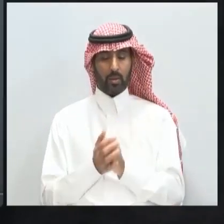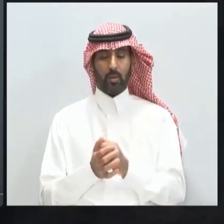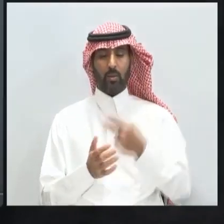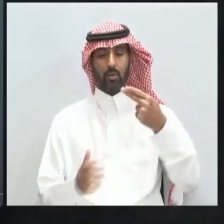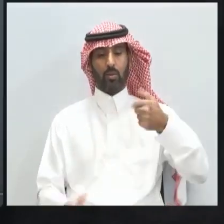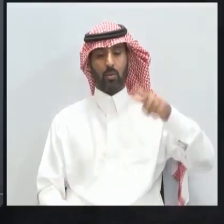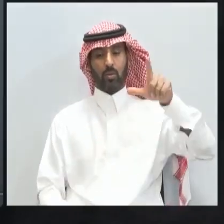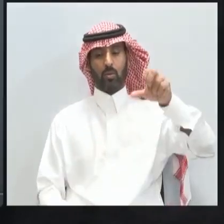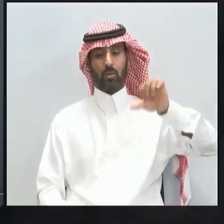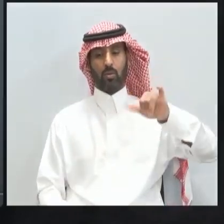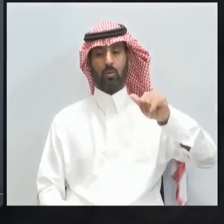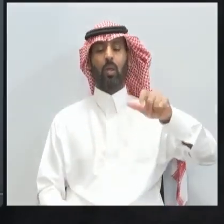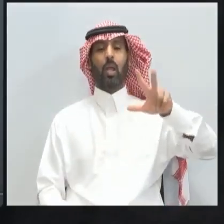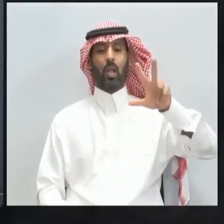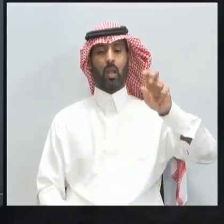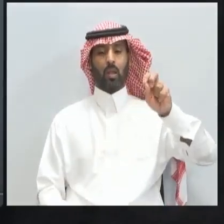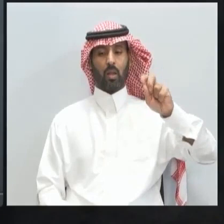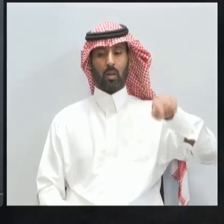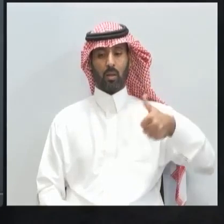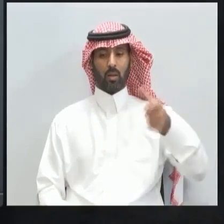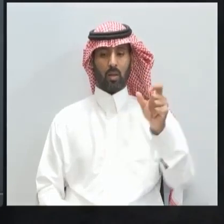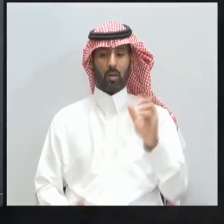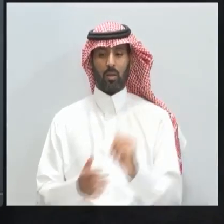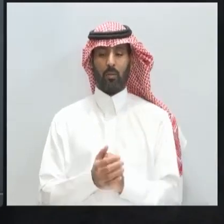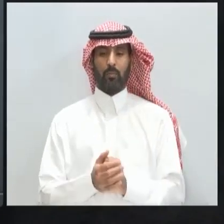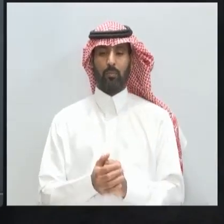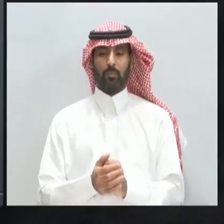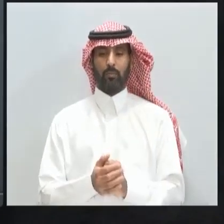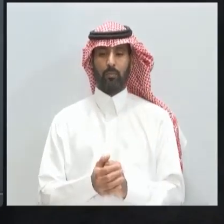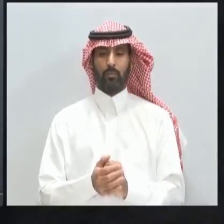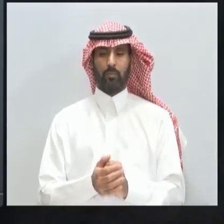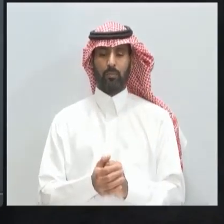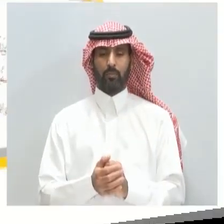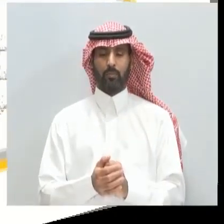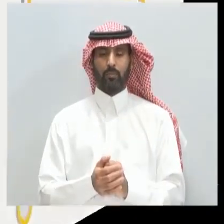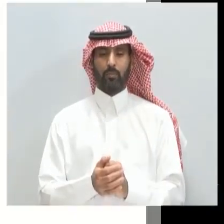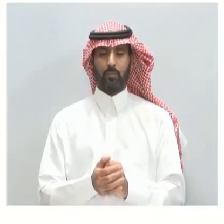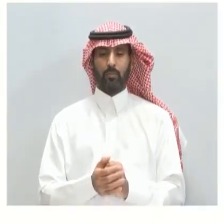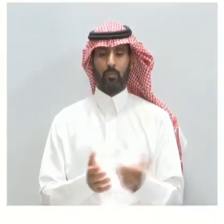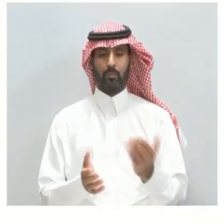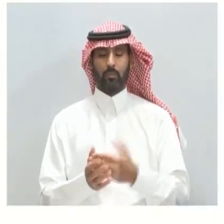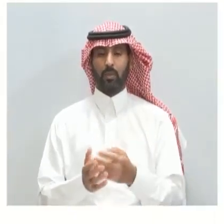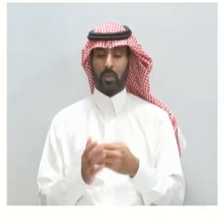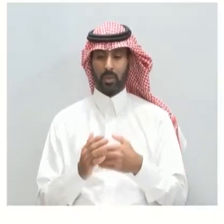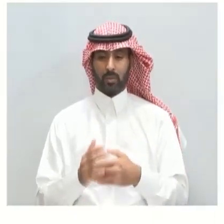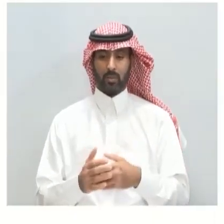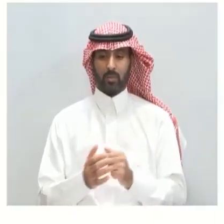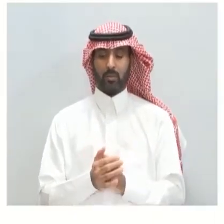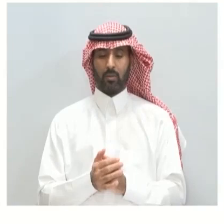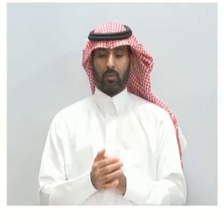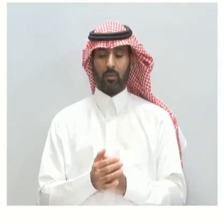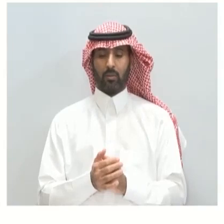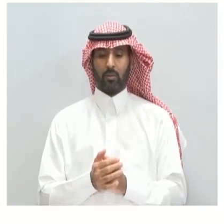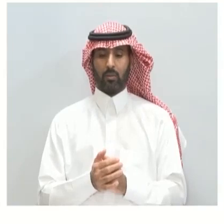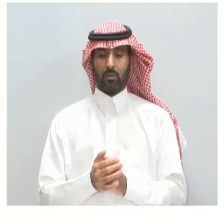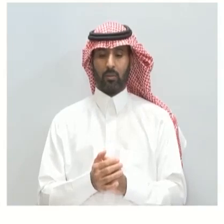علوم القران مدخل الى هذه الماده ختاما ابنائي وبناتي ناتي الى